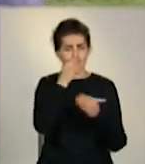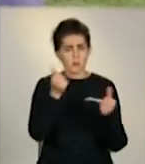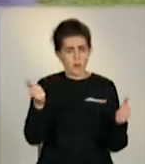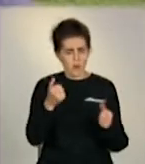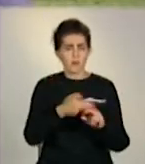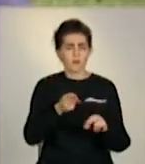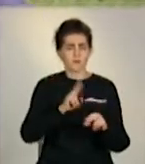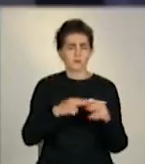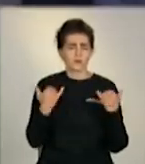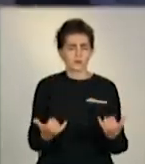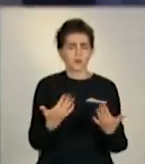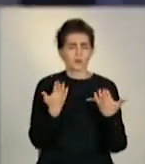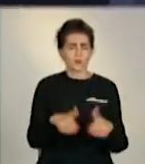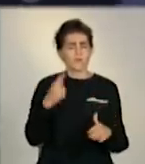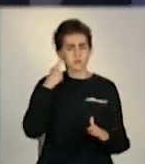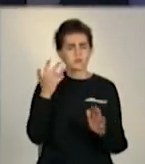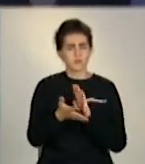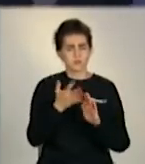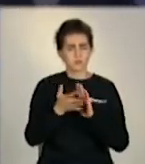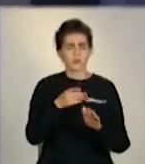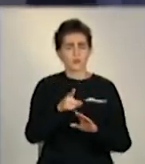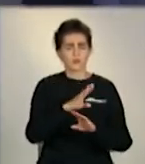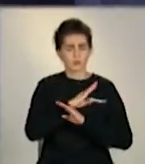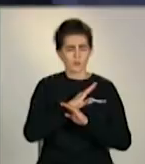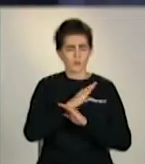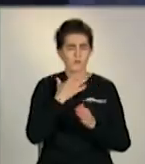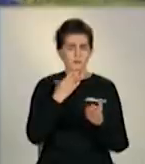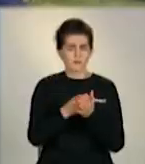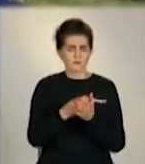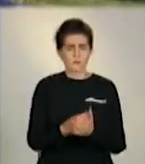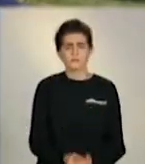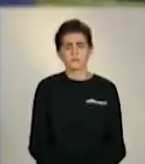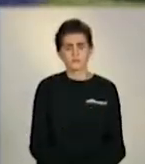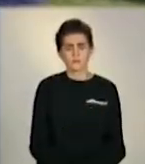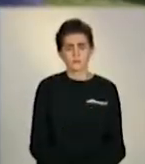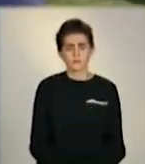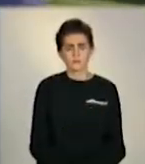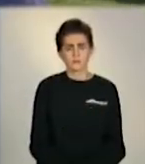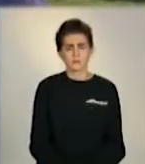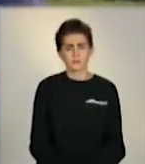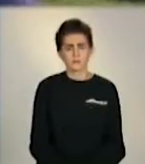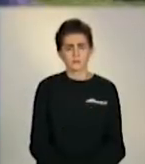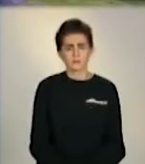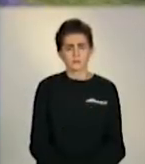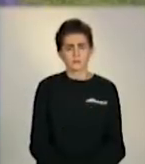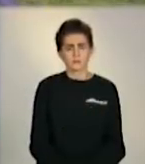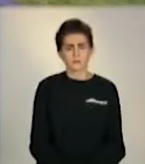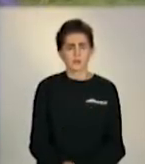Сьогодні жінка проводжає в останній шлях знайдених воїнів. А може мого папу где-то кто-то